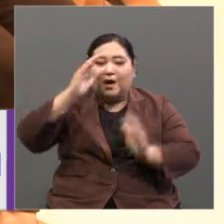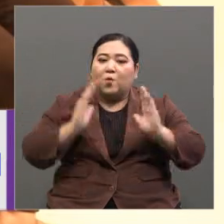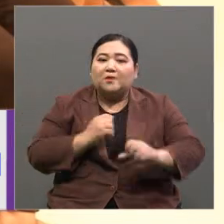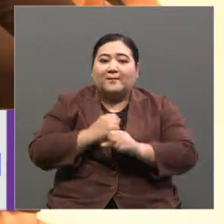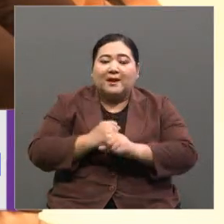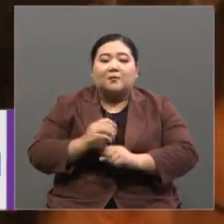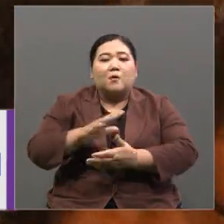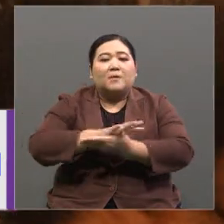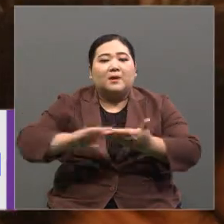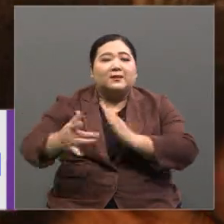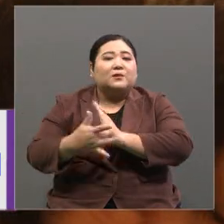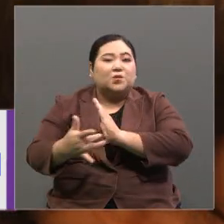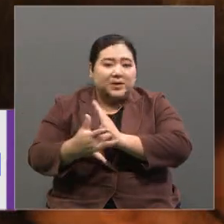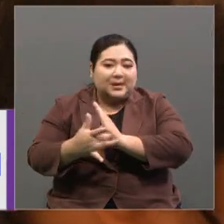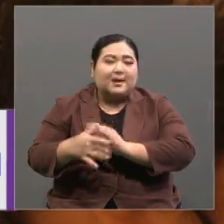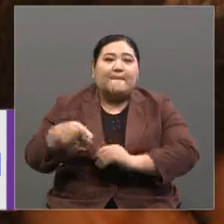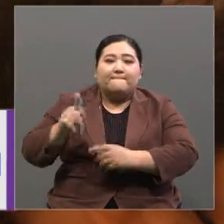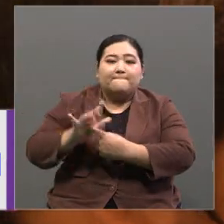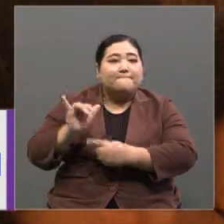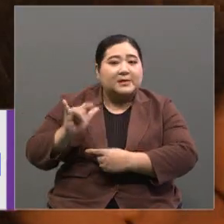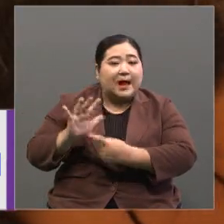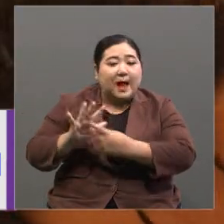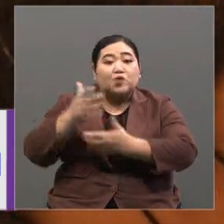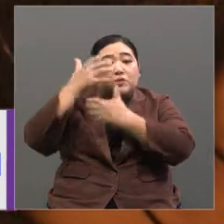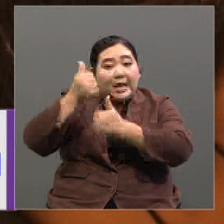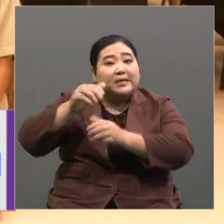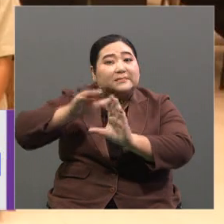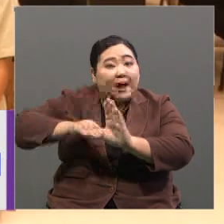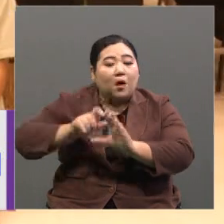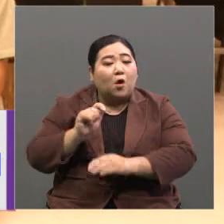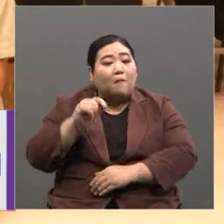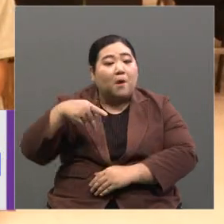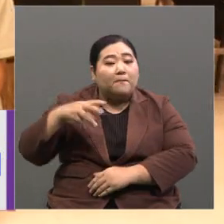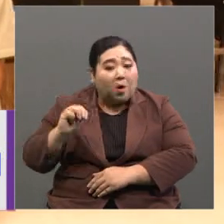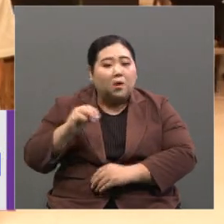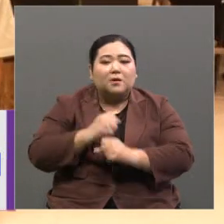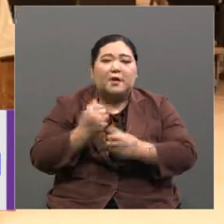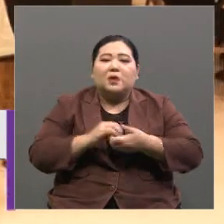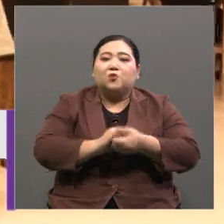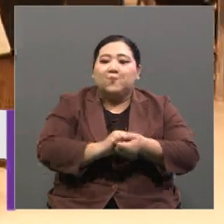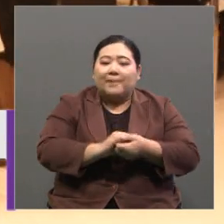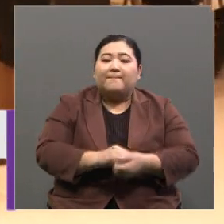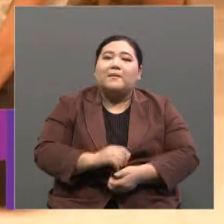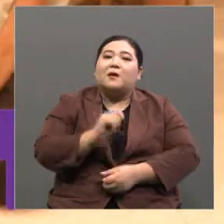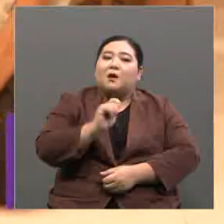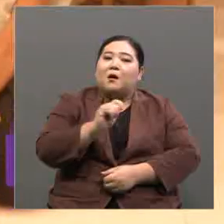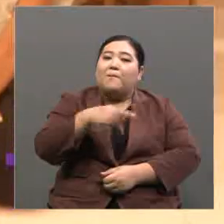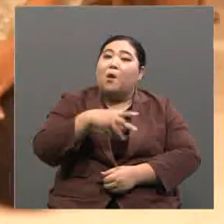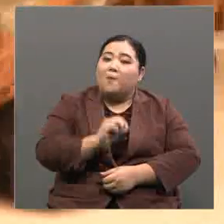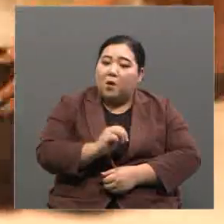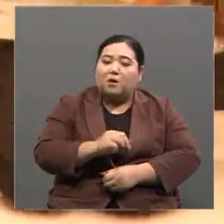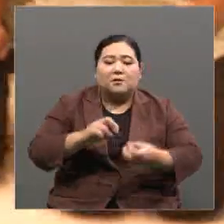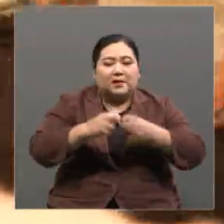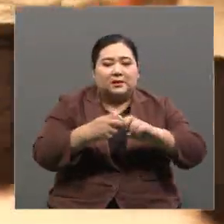วิทยาลัยเทคโนโลยีปัญญาภิวัฒน์ที่สนใจสมัครเป็นอพมร่วมทำงานกับกระทรวงพมเพื่อช่วยแก้ปัญหาให้กับสังคม